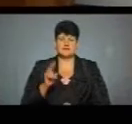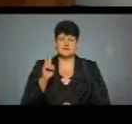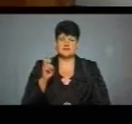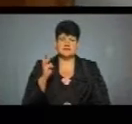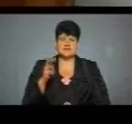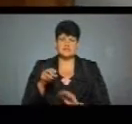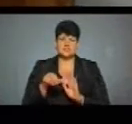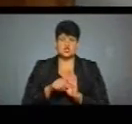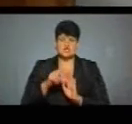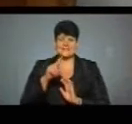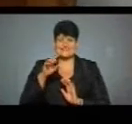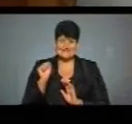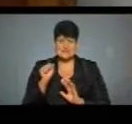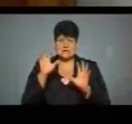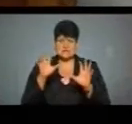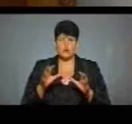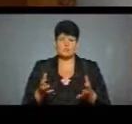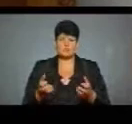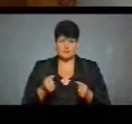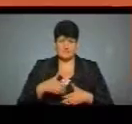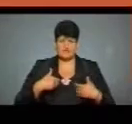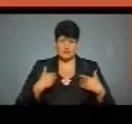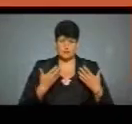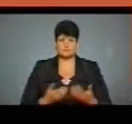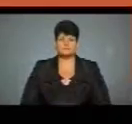"236 – за". Закон прийнятий. Вітаю комітет.